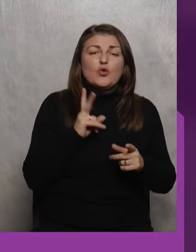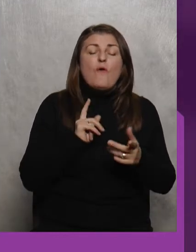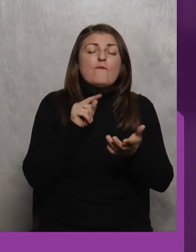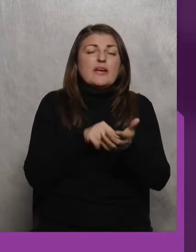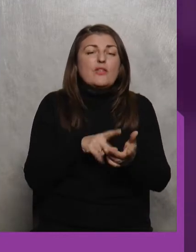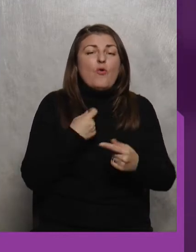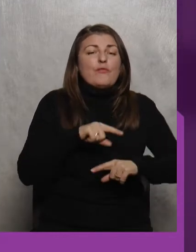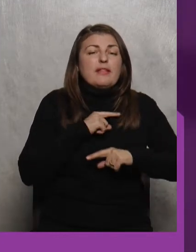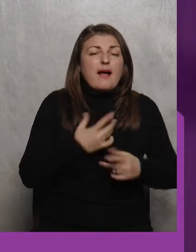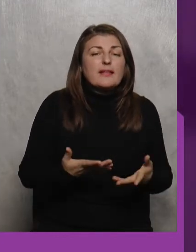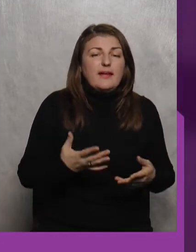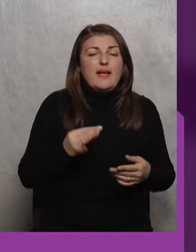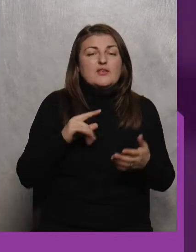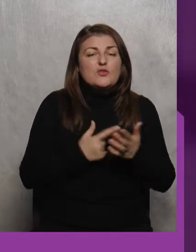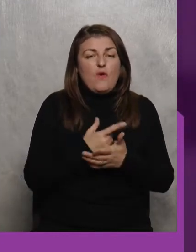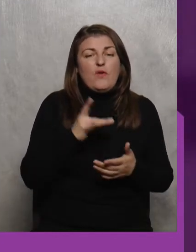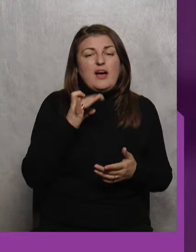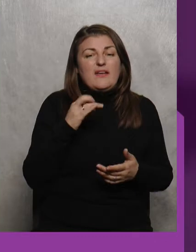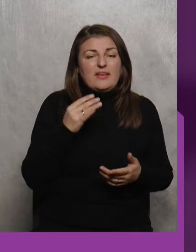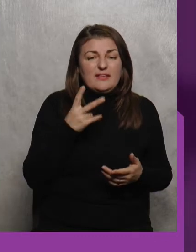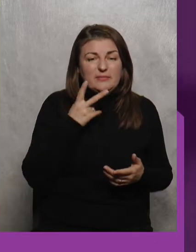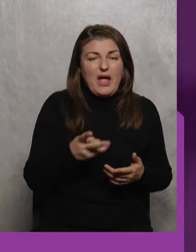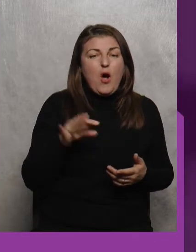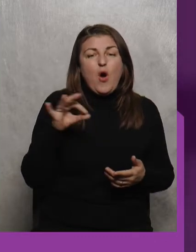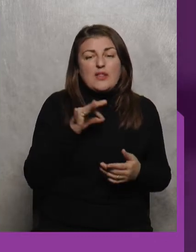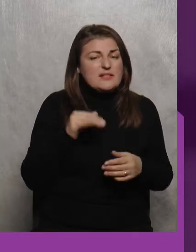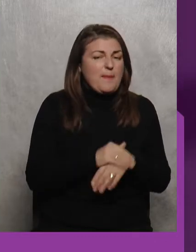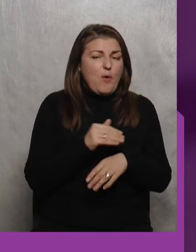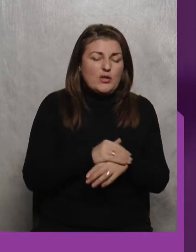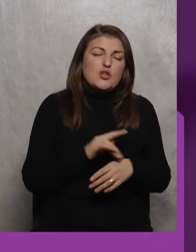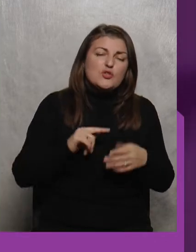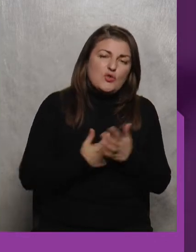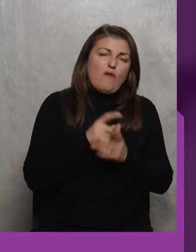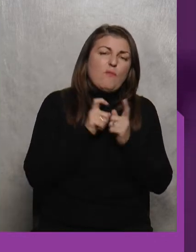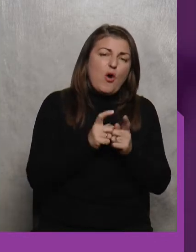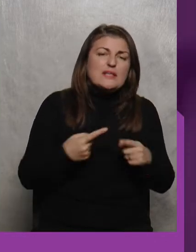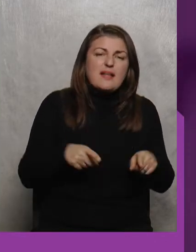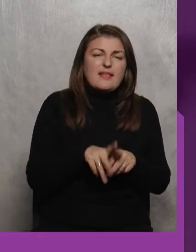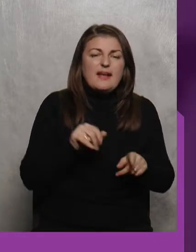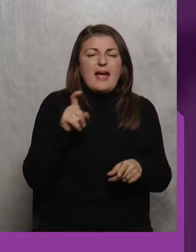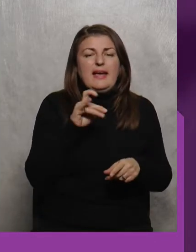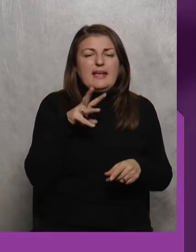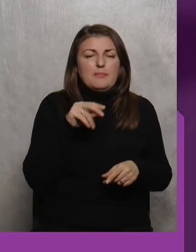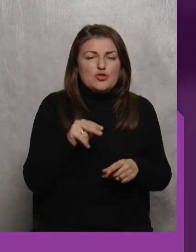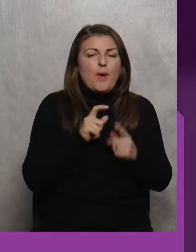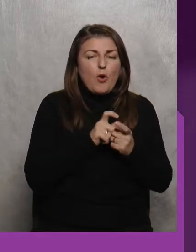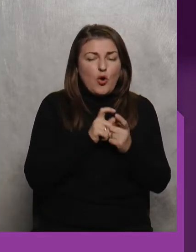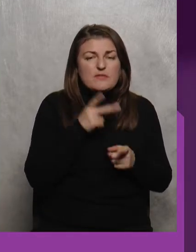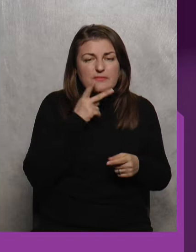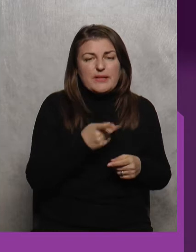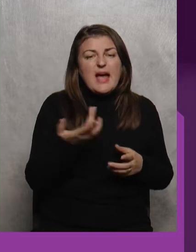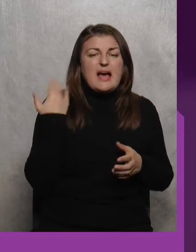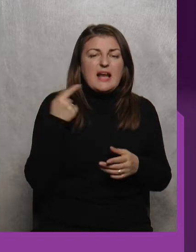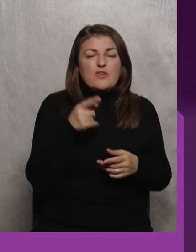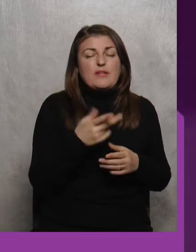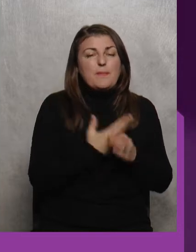фінал. І знову рефері Олексій молодець, знову бореться так, як хіміч боровся. Бачите,